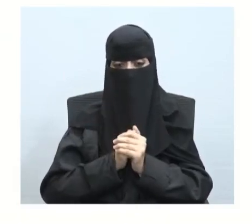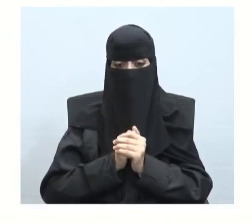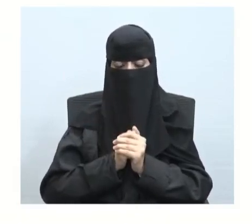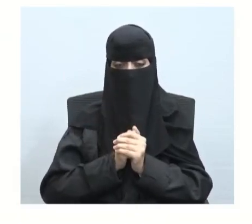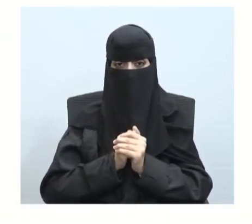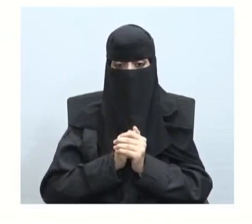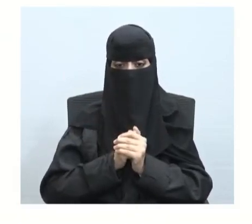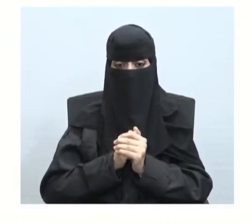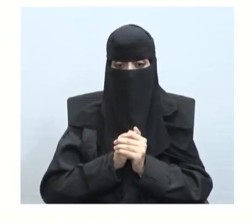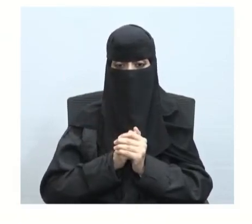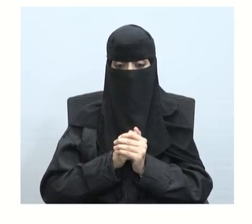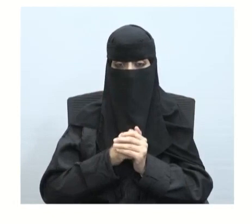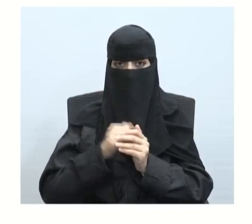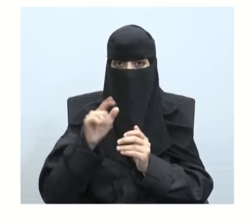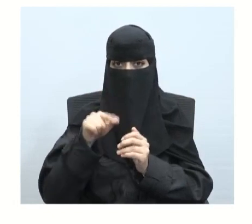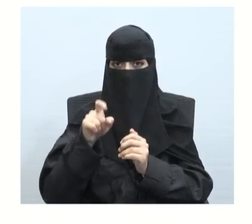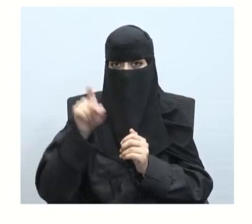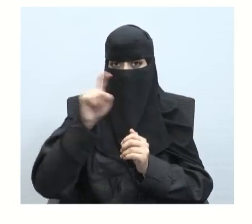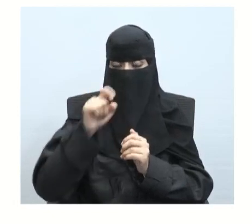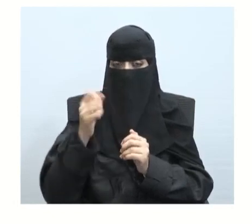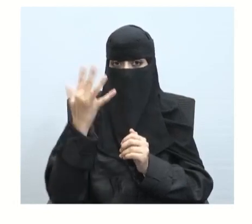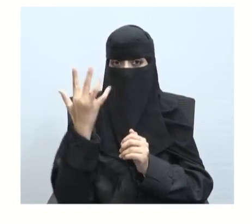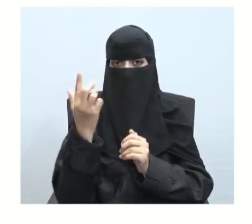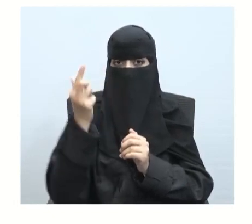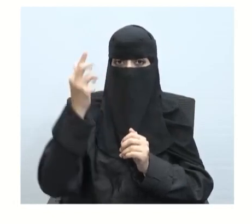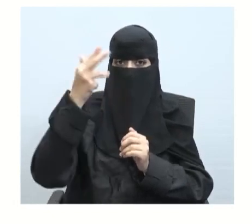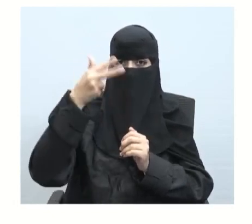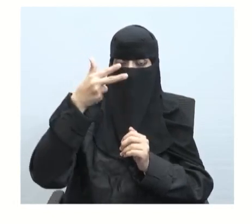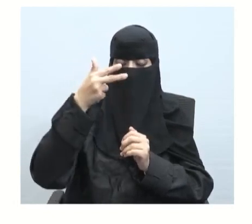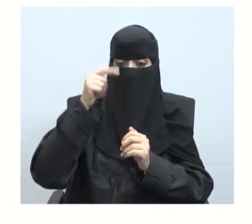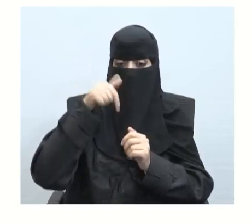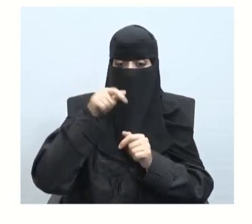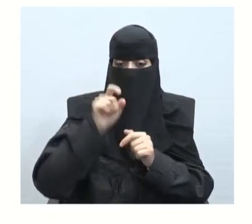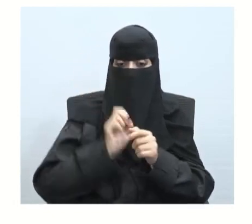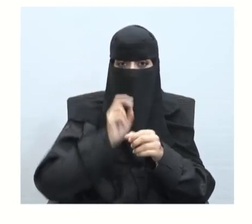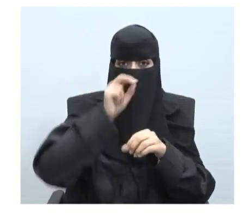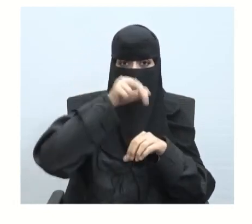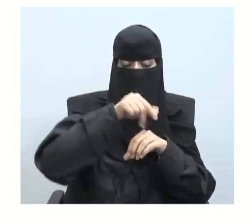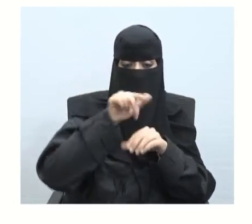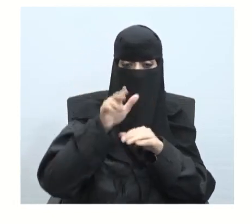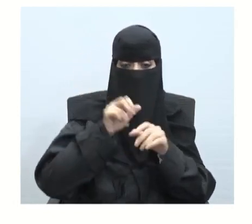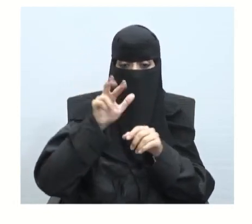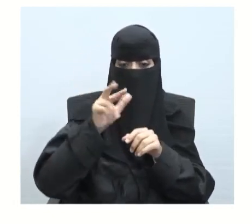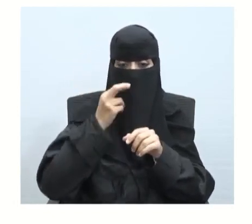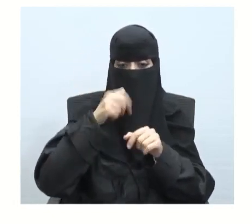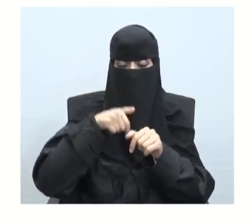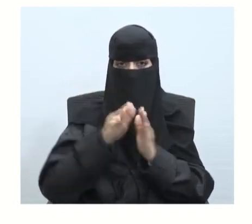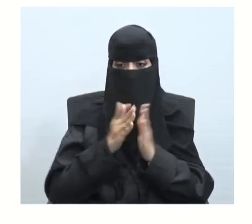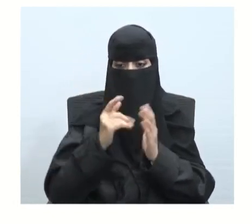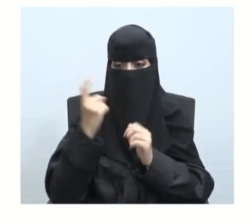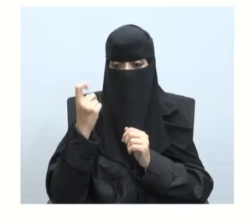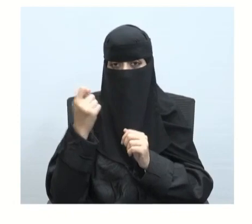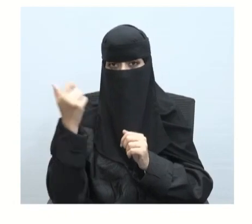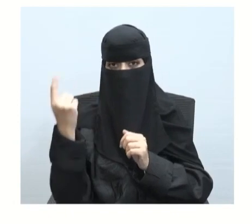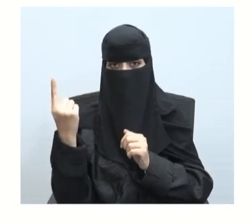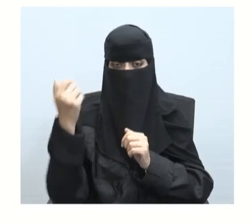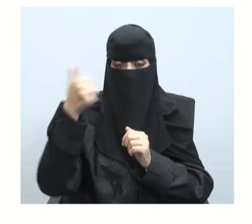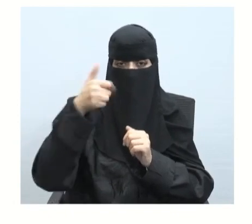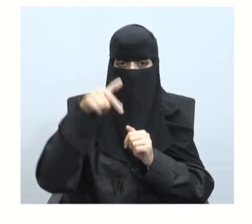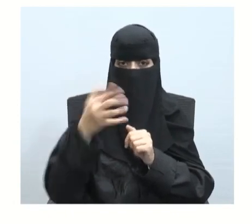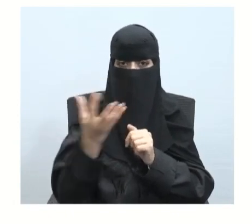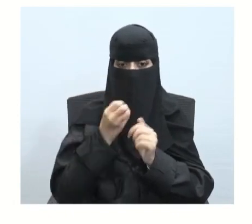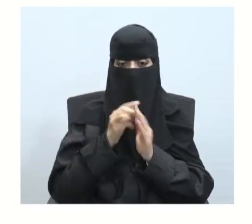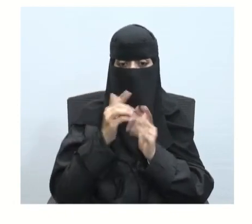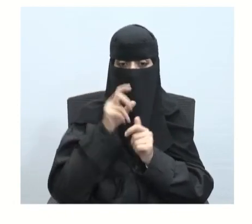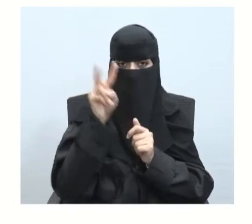في سؤال 85 للقفز بالزانه صفحه 161 افتح صفحه 160 معي